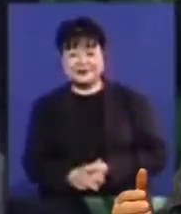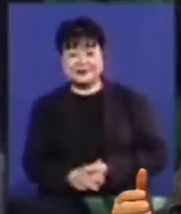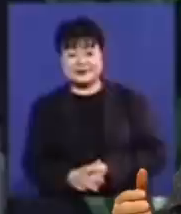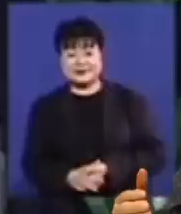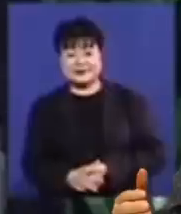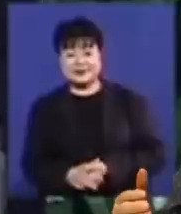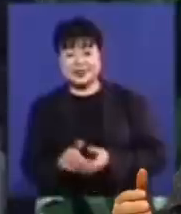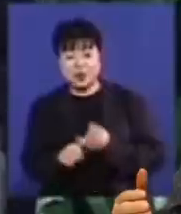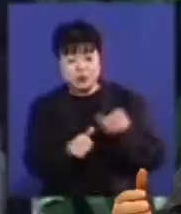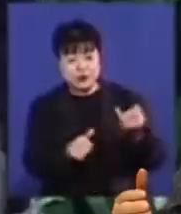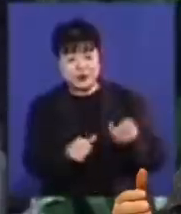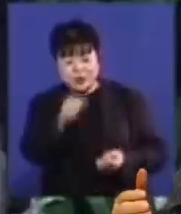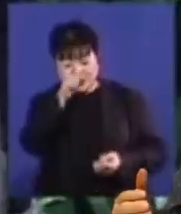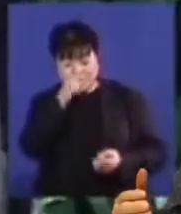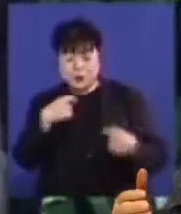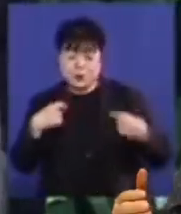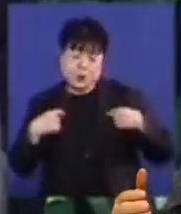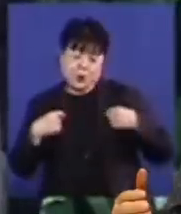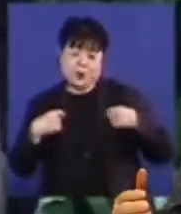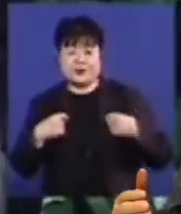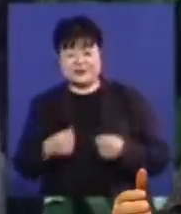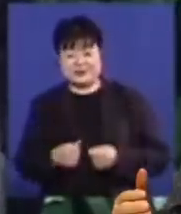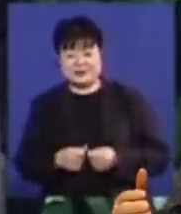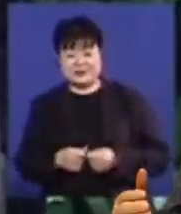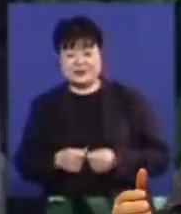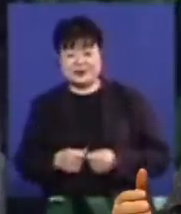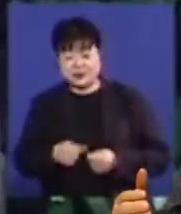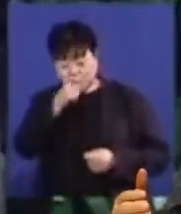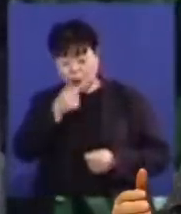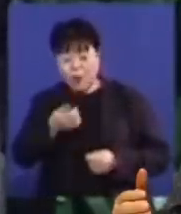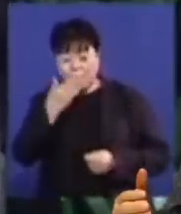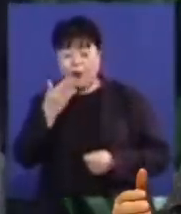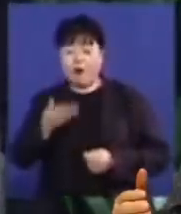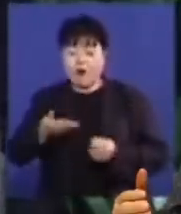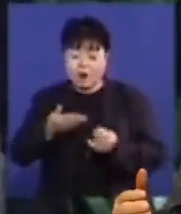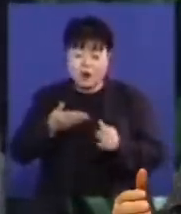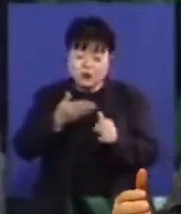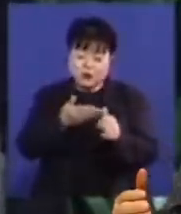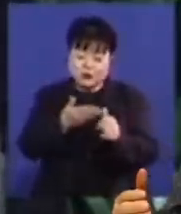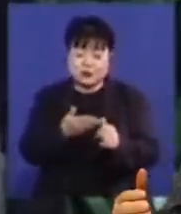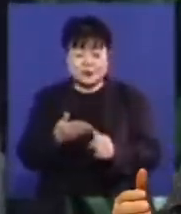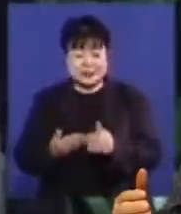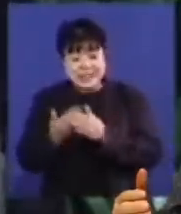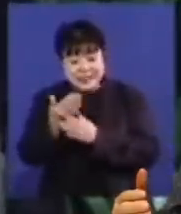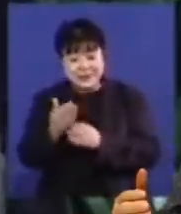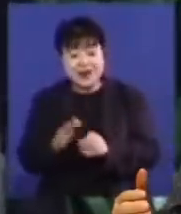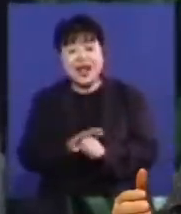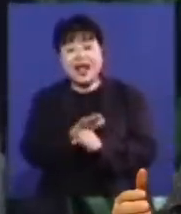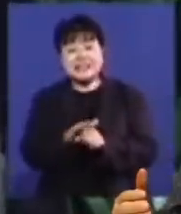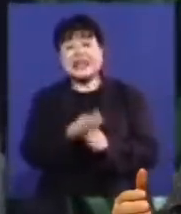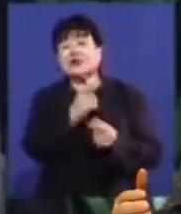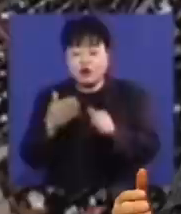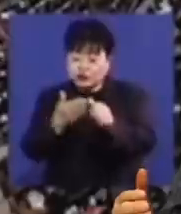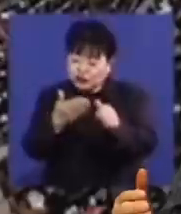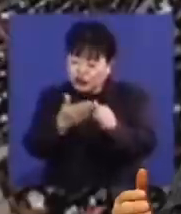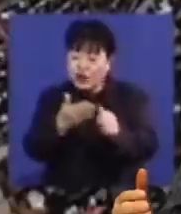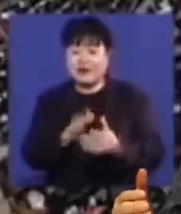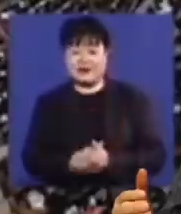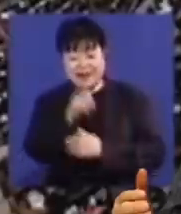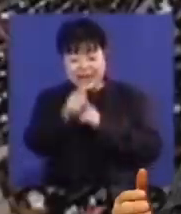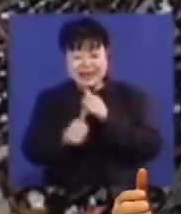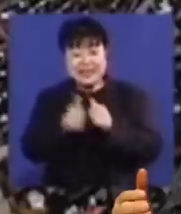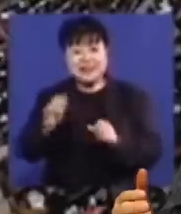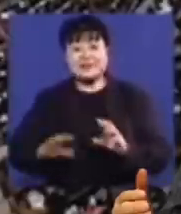자매님 여러분, 좋은 것으로 남편 먹이고 입히고 돌보고 싶은 마음이 자꾸 생기면 사랑하기 때문에 그런 것입니다.